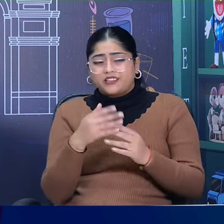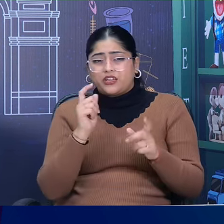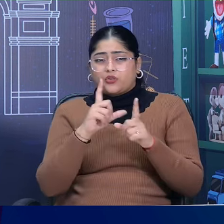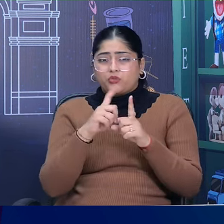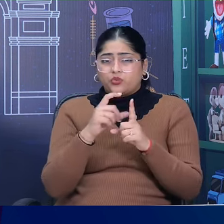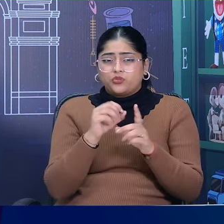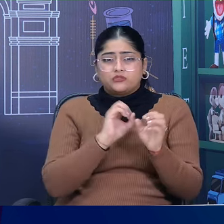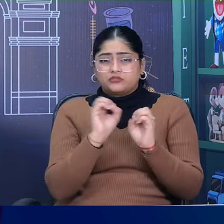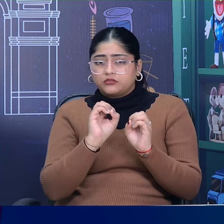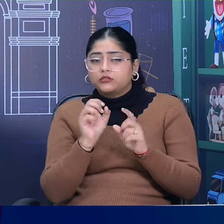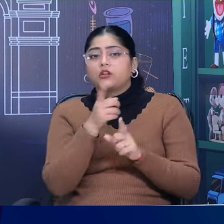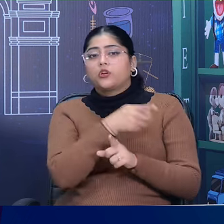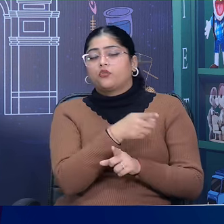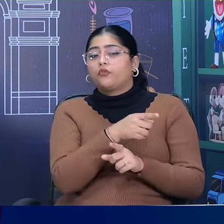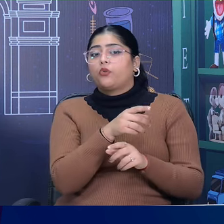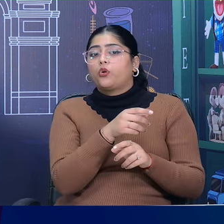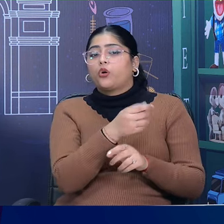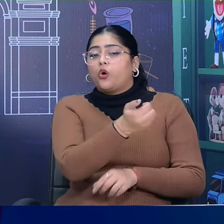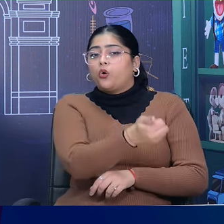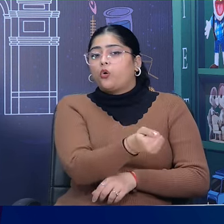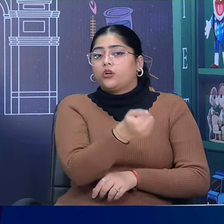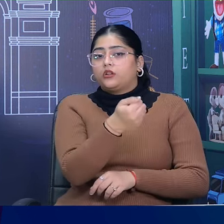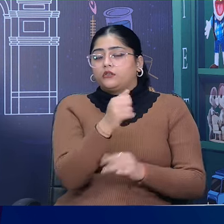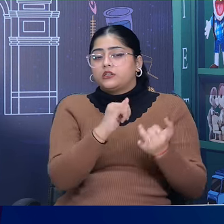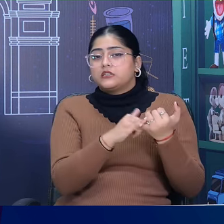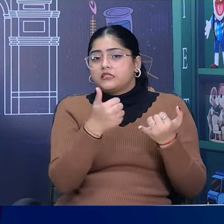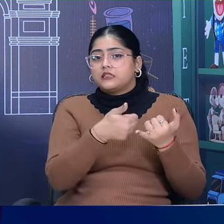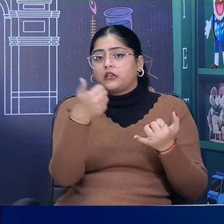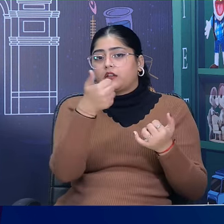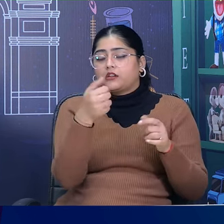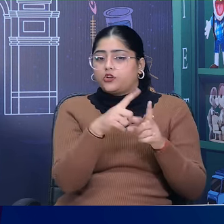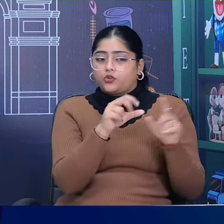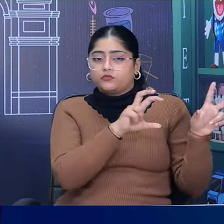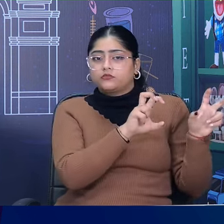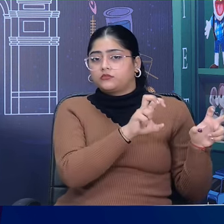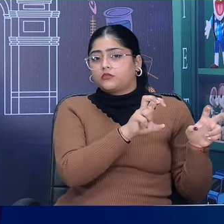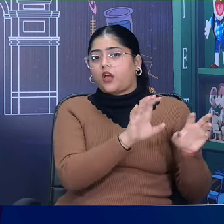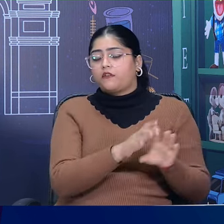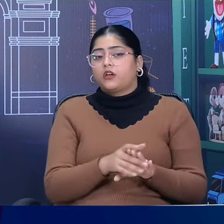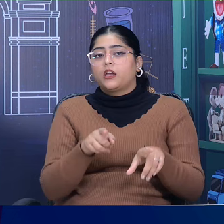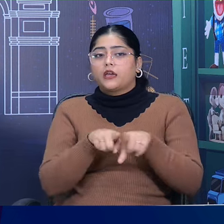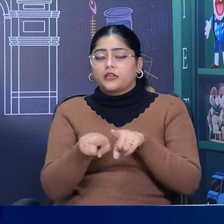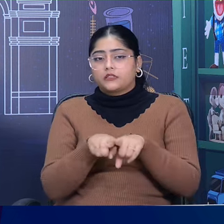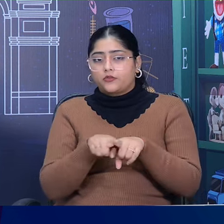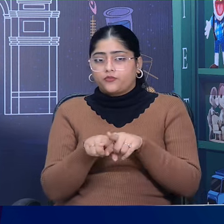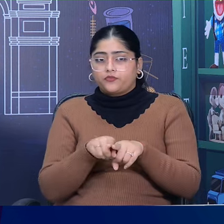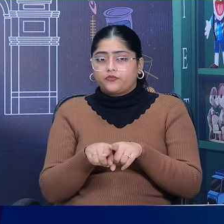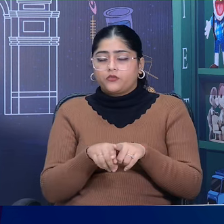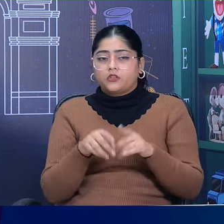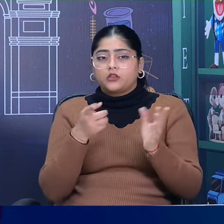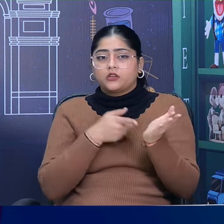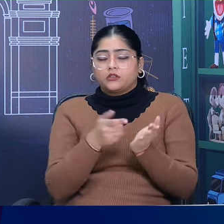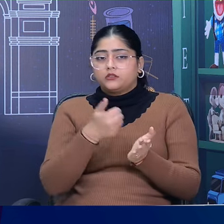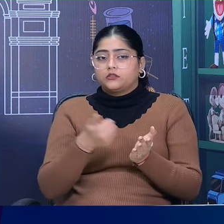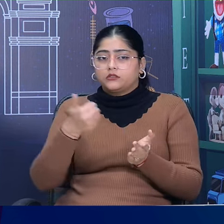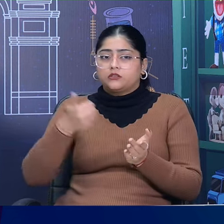ना हो उस पर भी किसी का होल्ड हो बिल्कुल बिल्कुल कि गांव में अगर एक सरपंच बन गया सरपंच अपनी मनमानी से